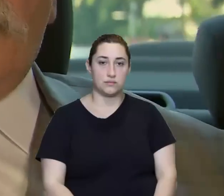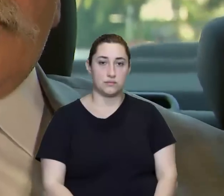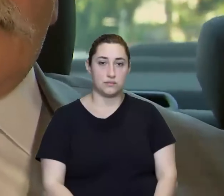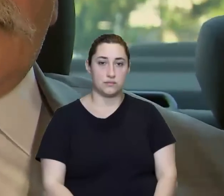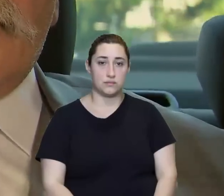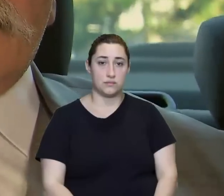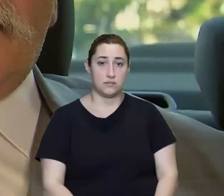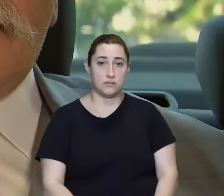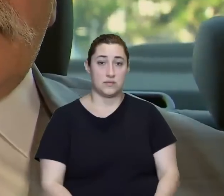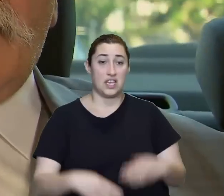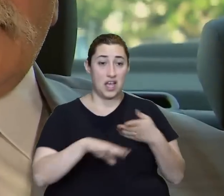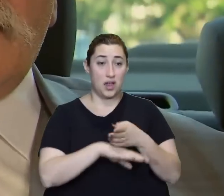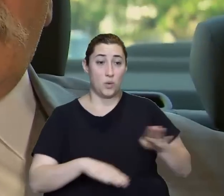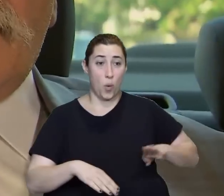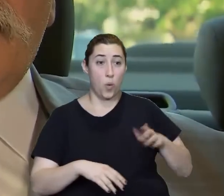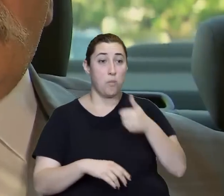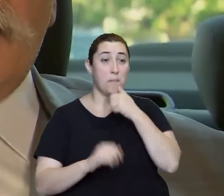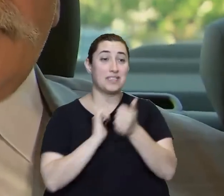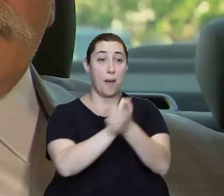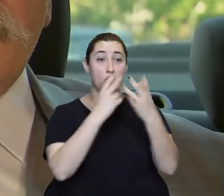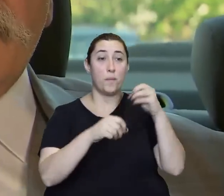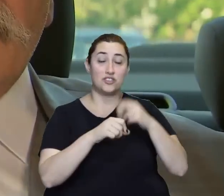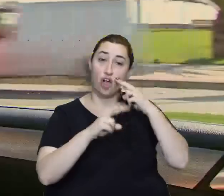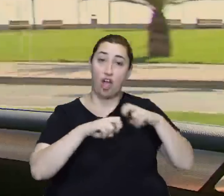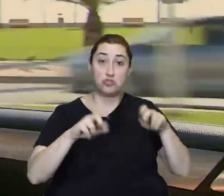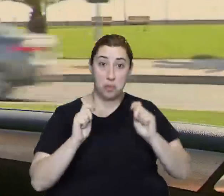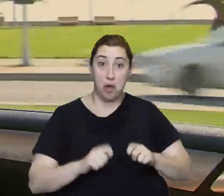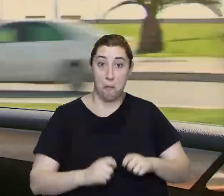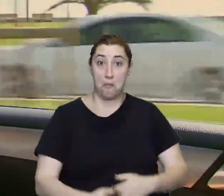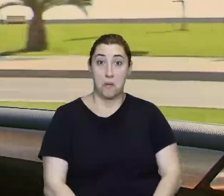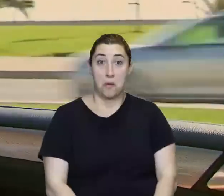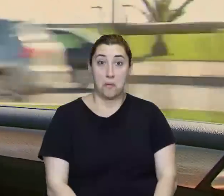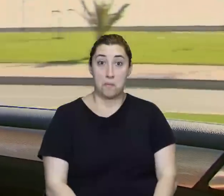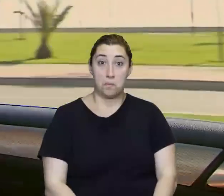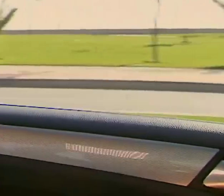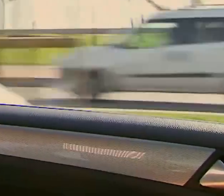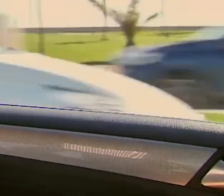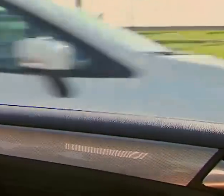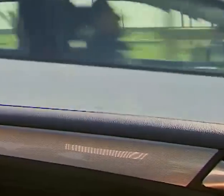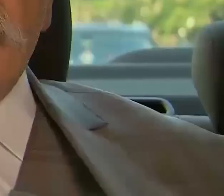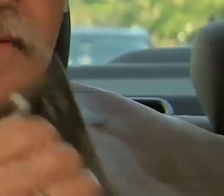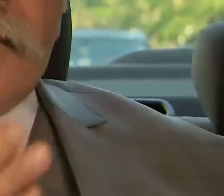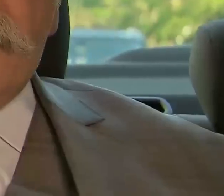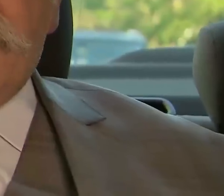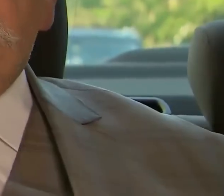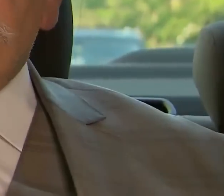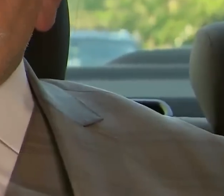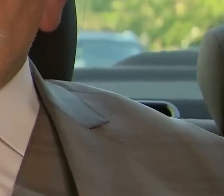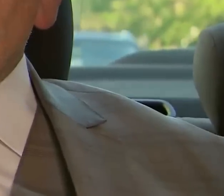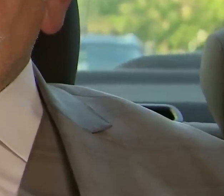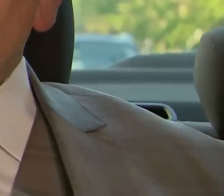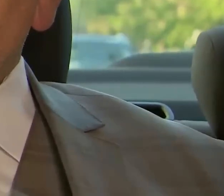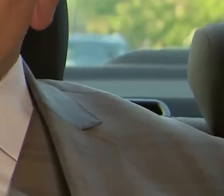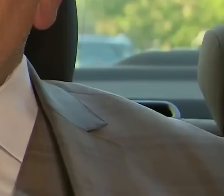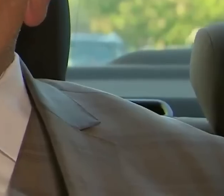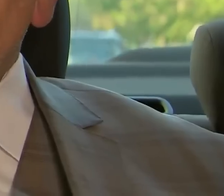Özoğul babasını hapse tıkmak için araştırma yapıyor. Yapılı adamı direksiyonda dikiz aynasından göz atıyor. Hilmi